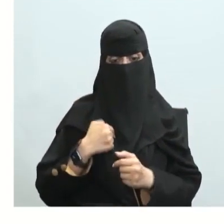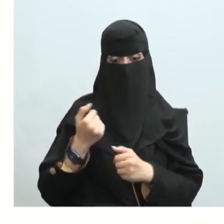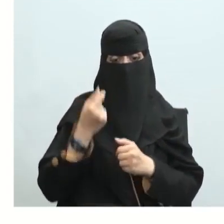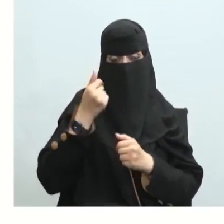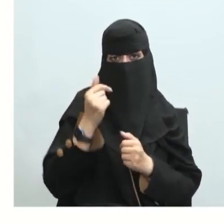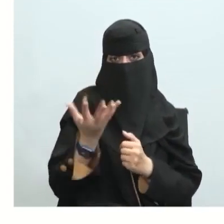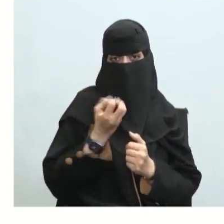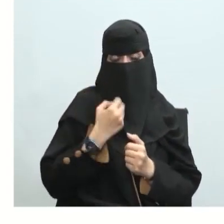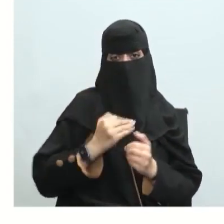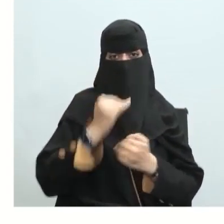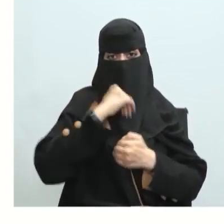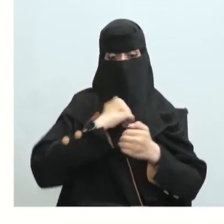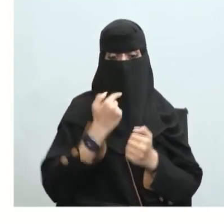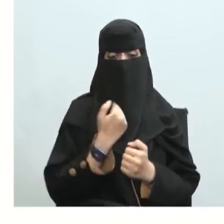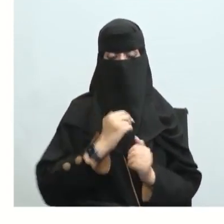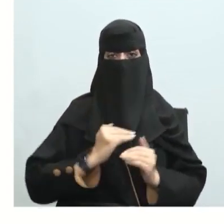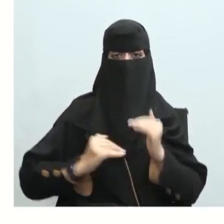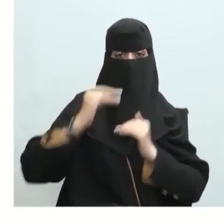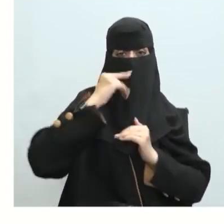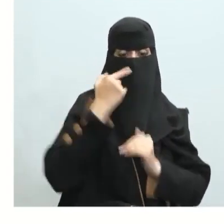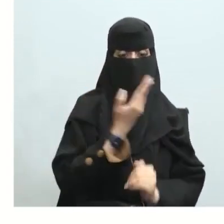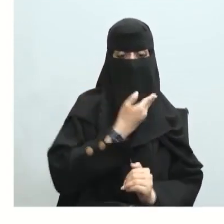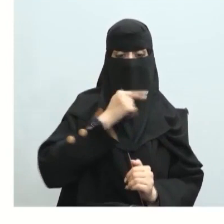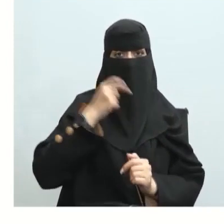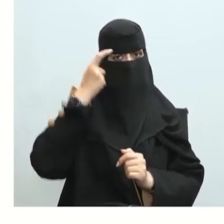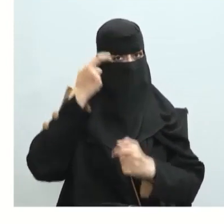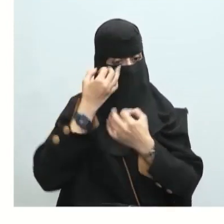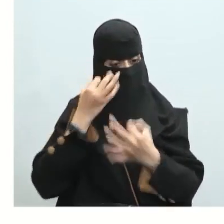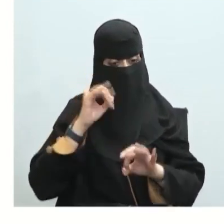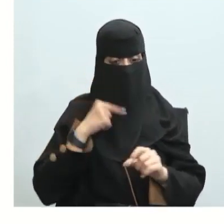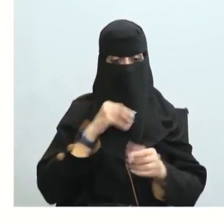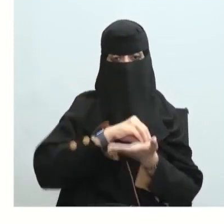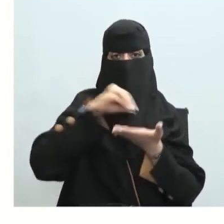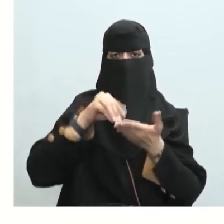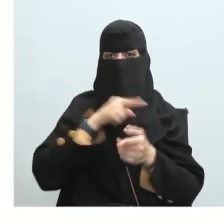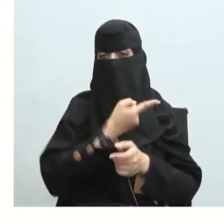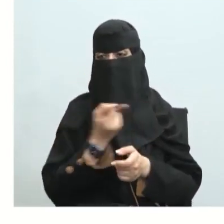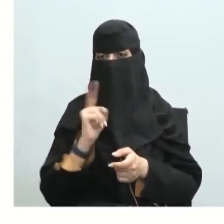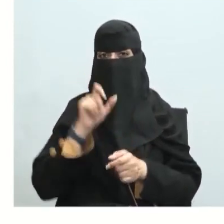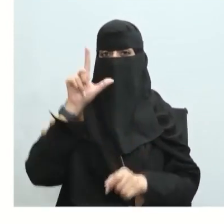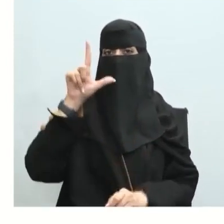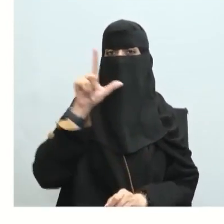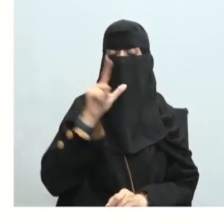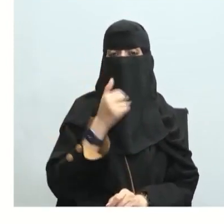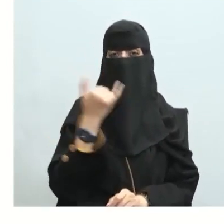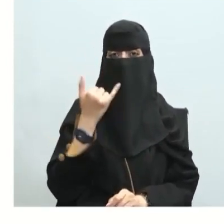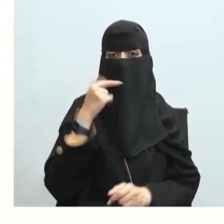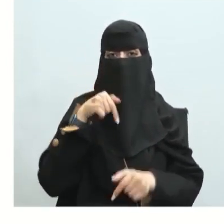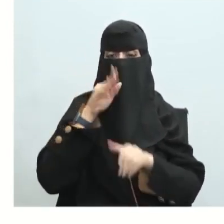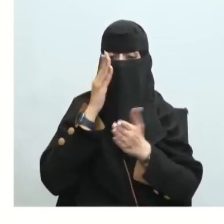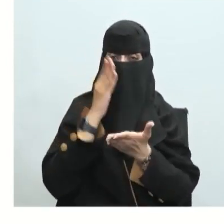التقدير التاثير الاقناع الى اخره وسيلتنا الى ذلك كله اللغه فاللغه نصف